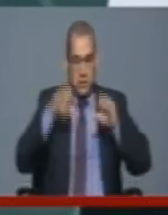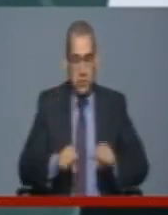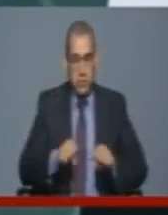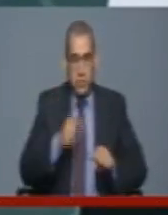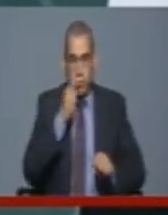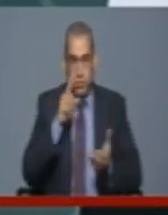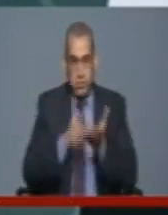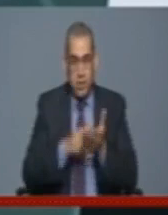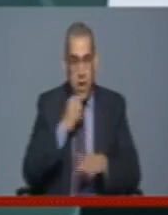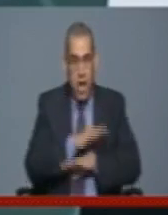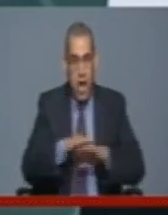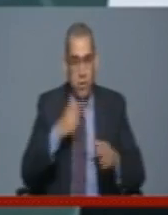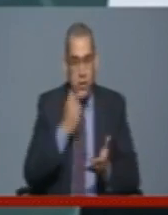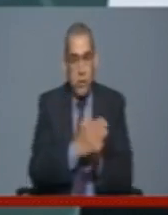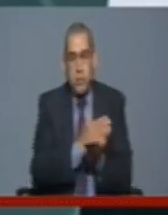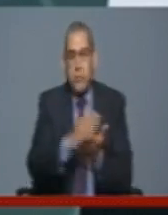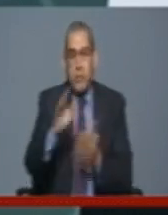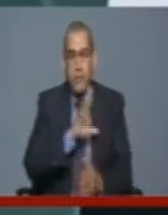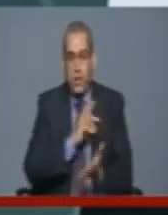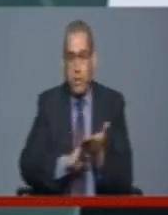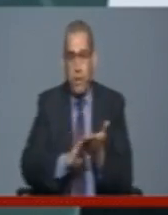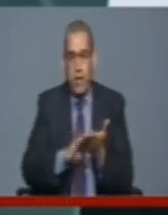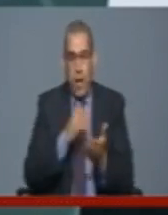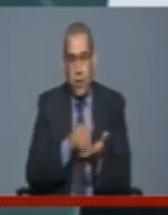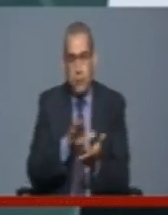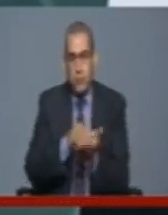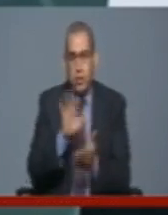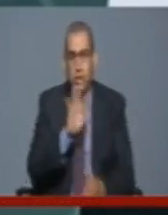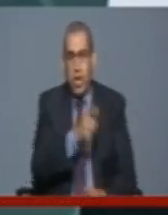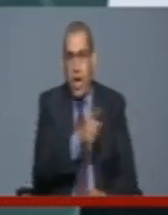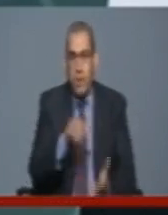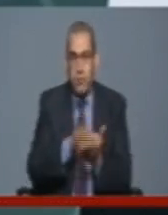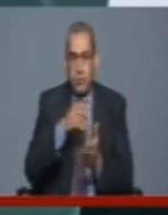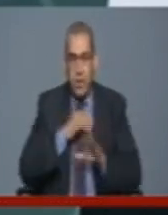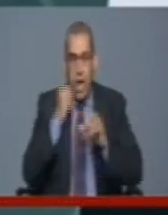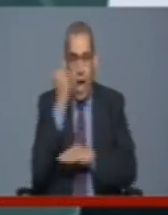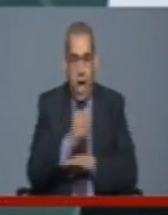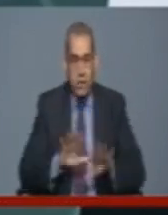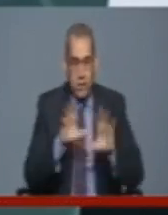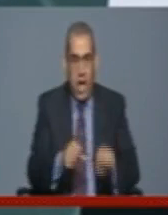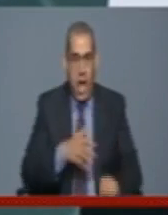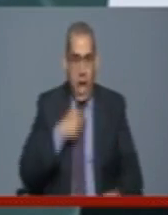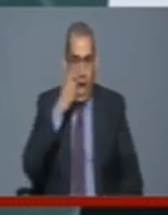إلى تصفية القضية وتهجير الشعب والاستيلاء على الأرض.